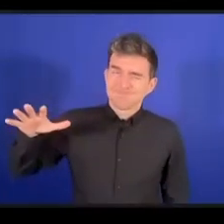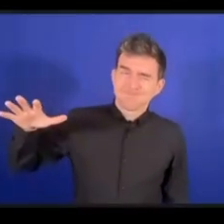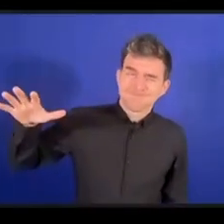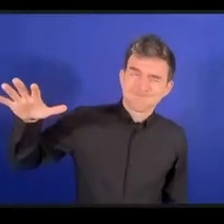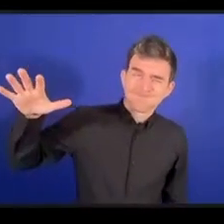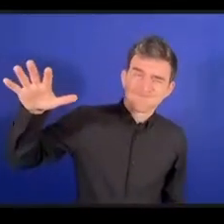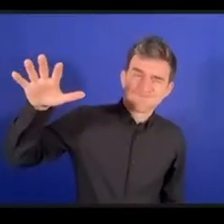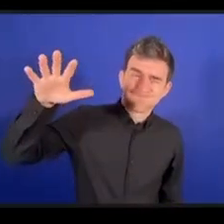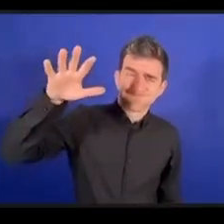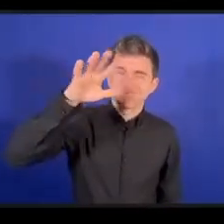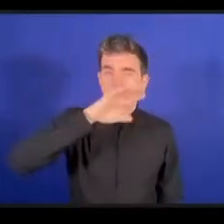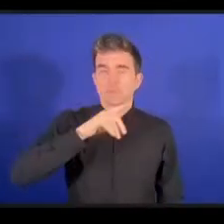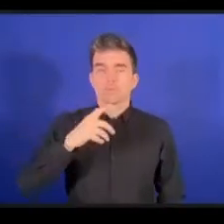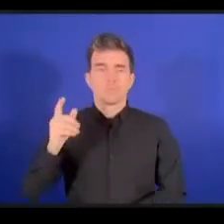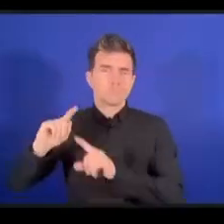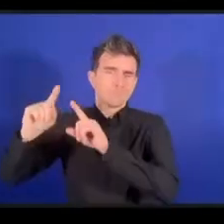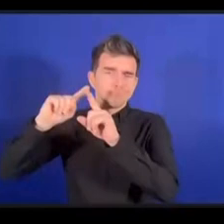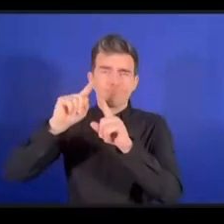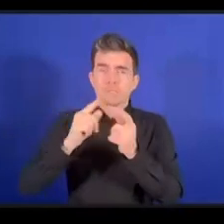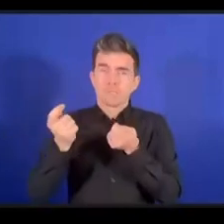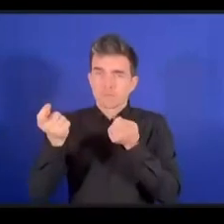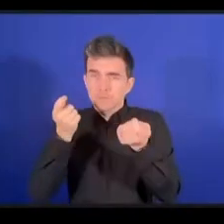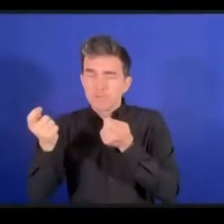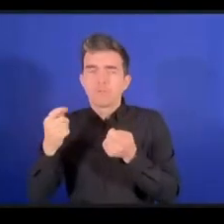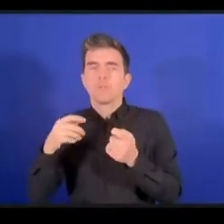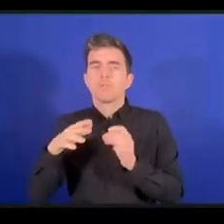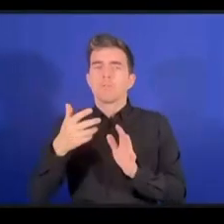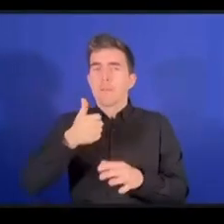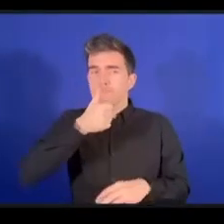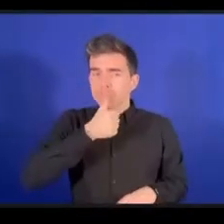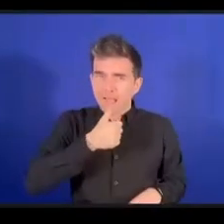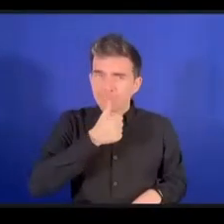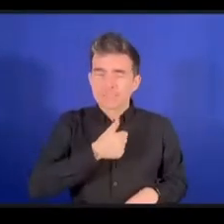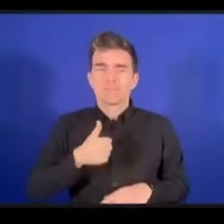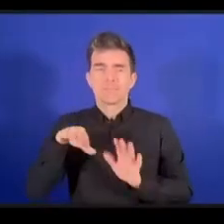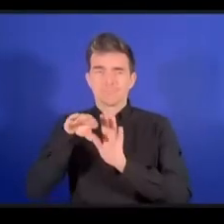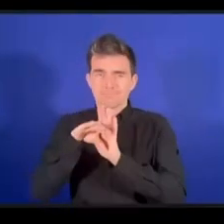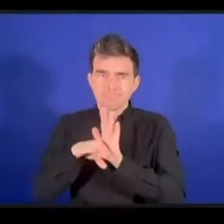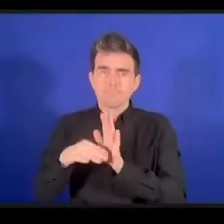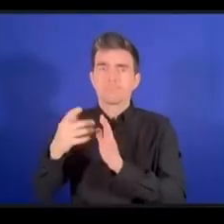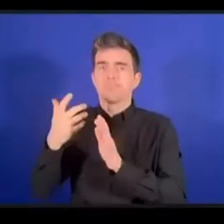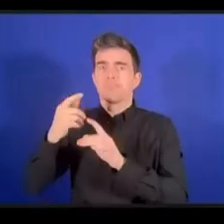还有其他 DC 做的工作是割裂开的，好像是